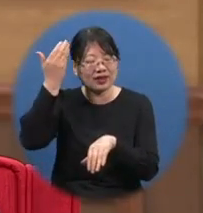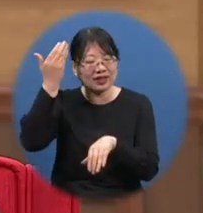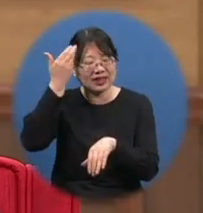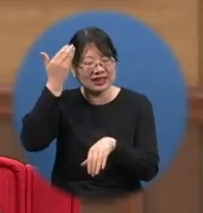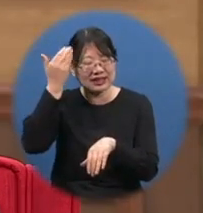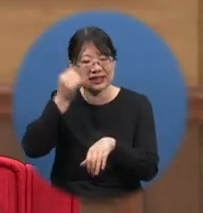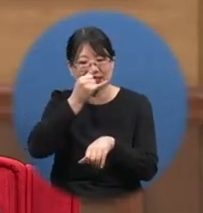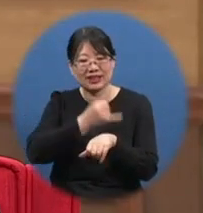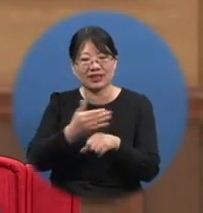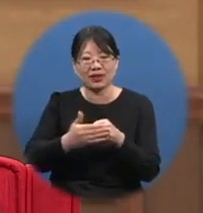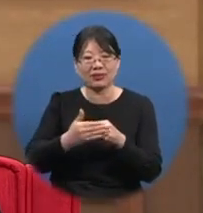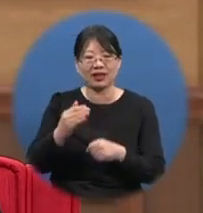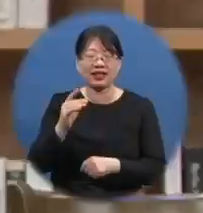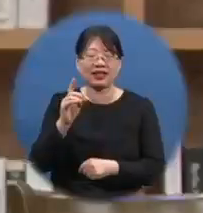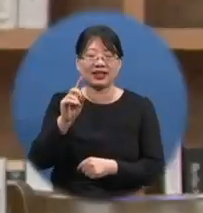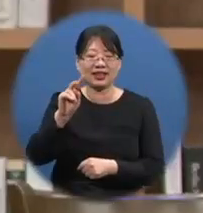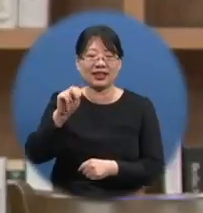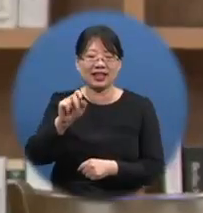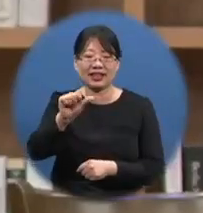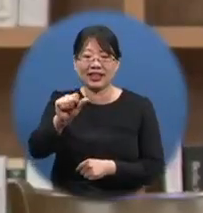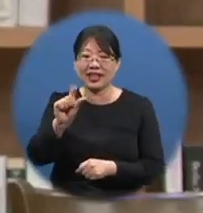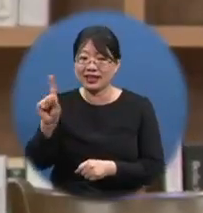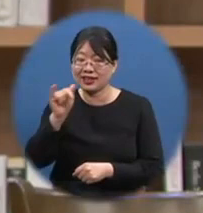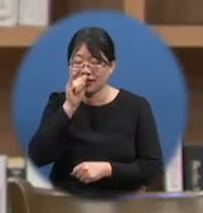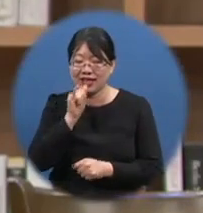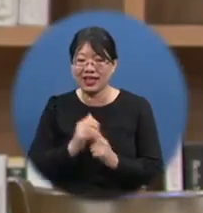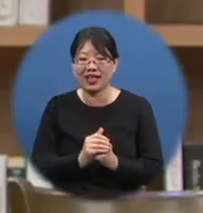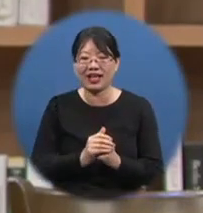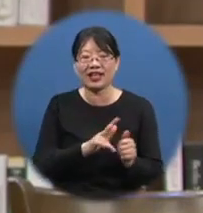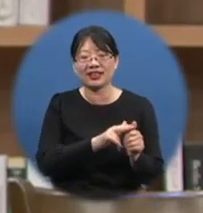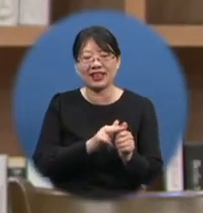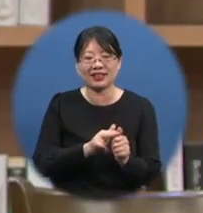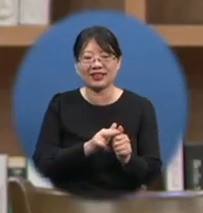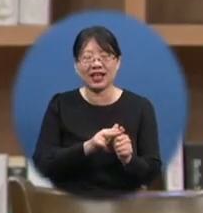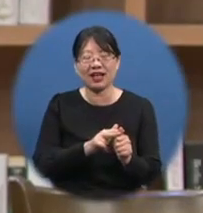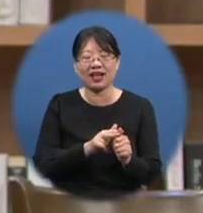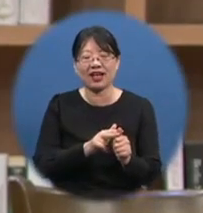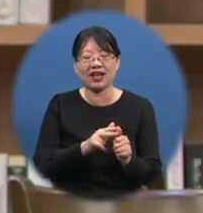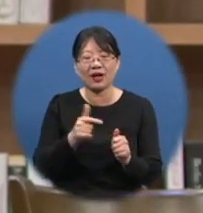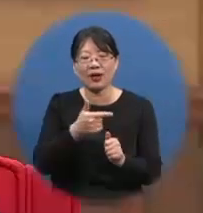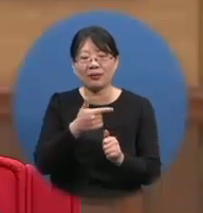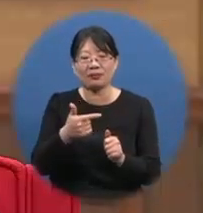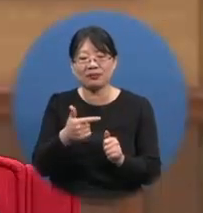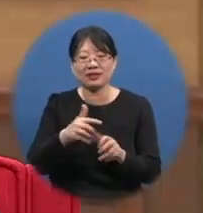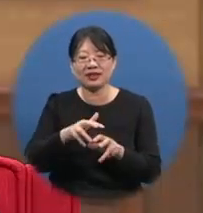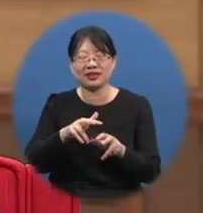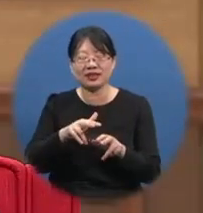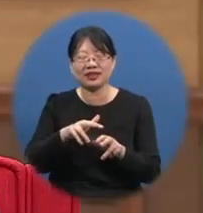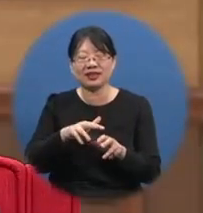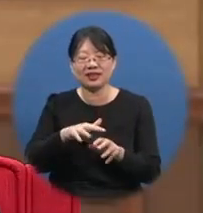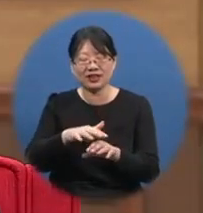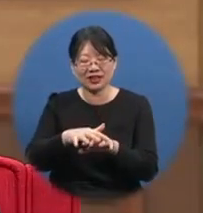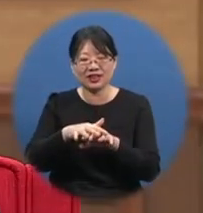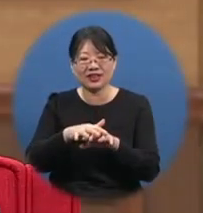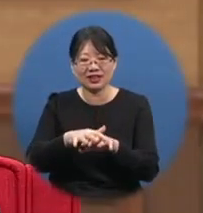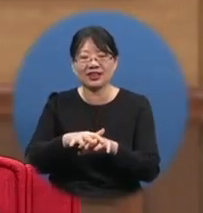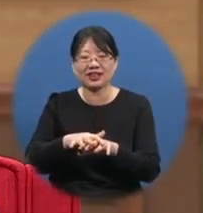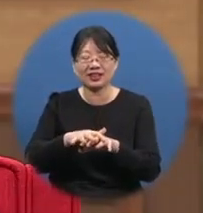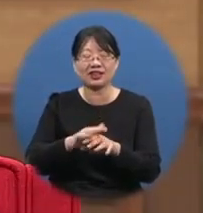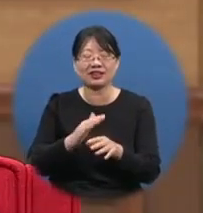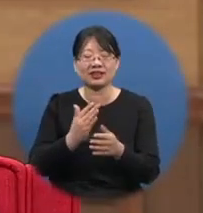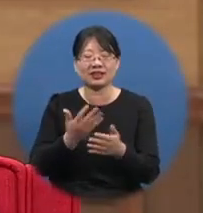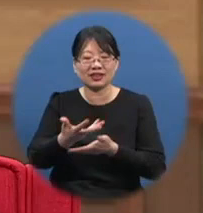어. 그래서 DNA가 하나가 있고요. 데이터, 네트워크, 인공지능. 그렇습니다. 예, 예, 예. 그래서 DNA가 한 축이 있고 또 두 번째